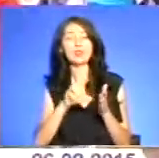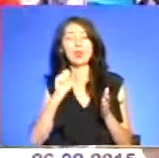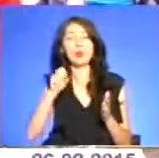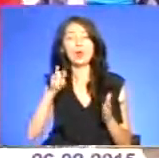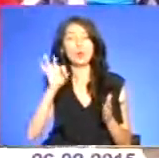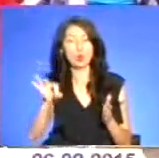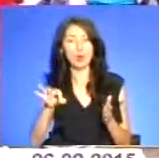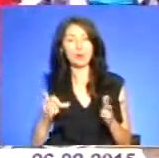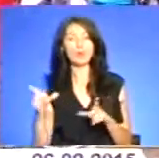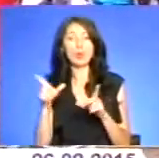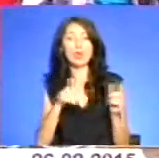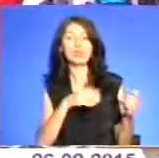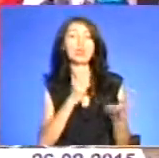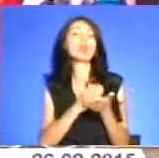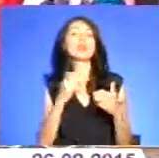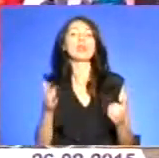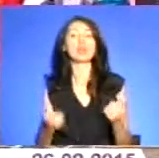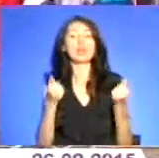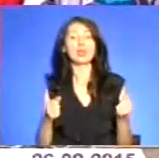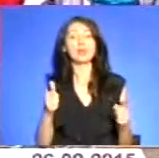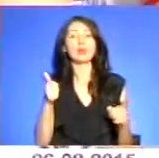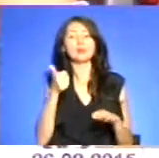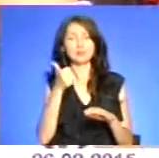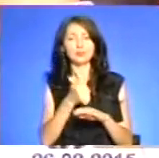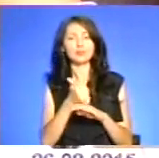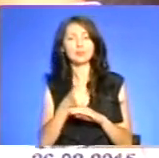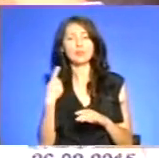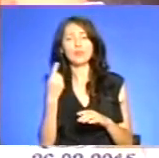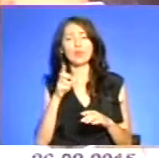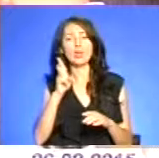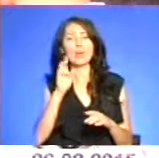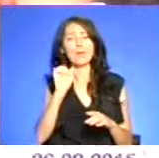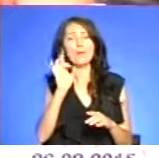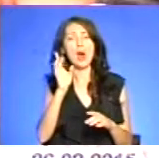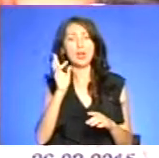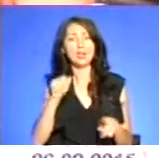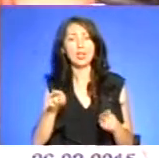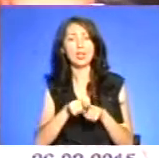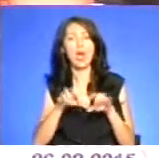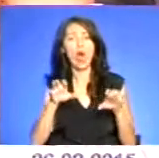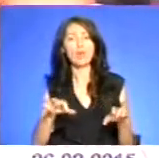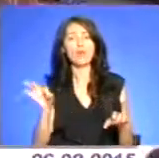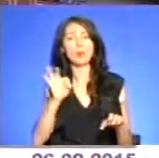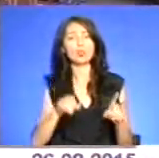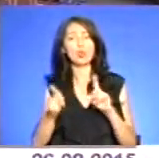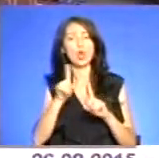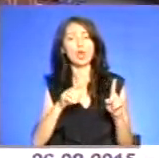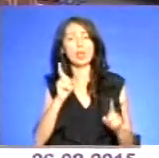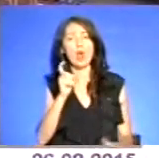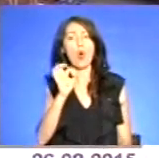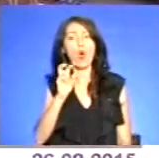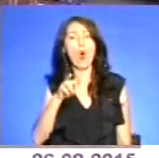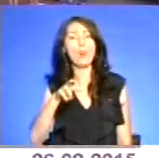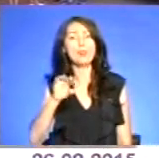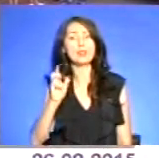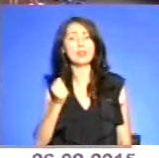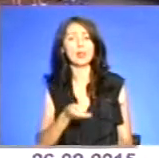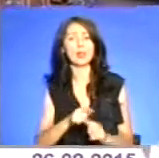за підтримки очільника області Степана Барни та голови обласної ради Василя Хомінця. Це діти, батьки, які